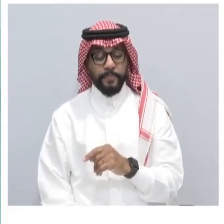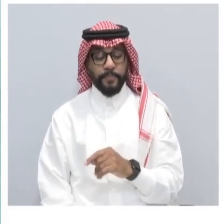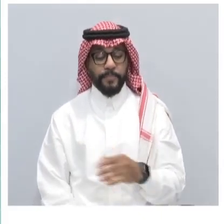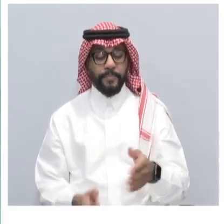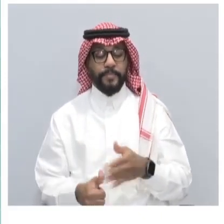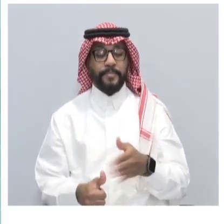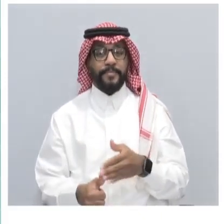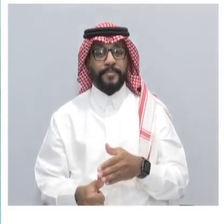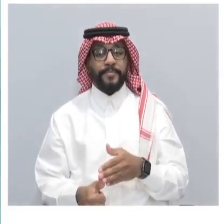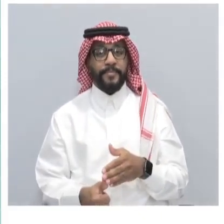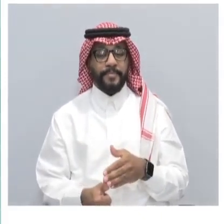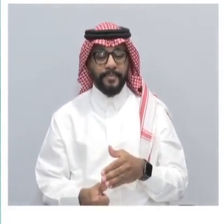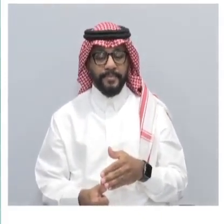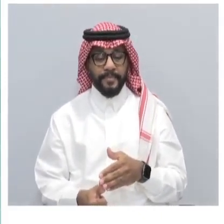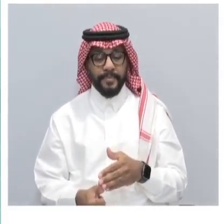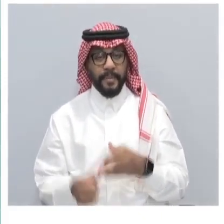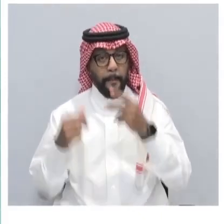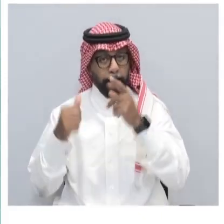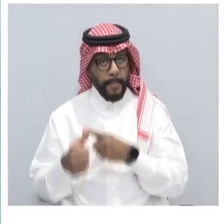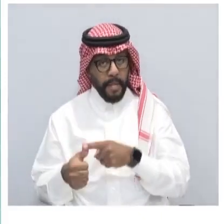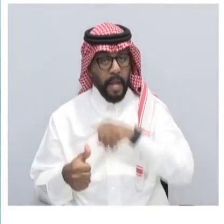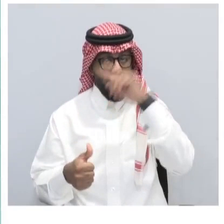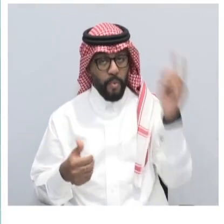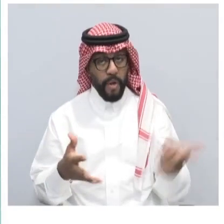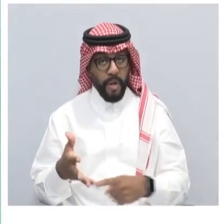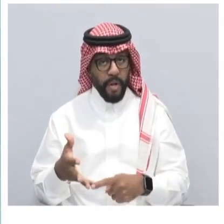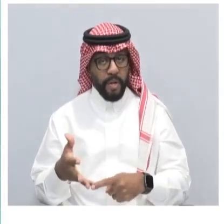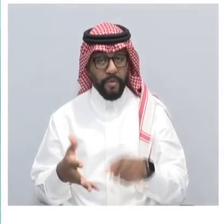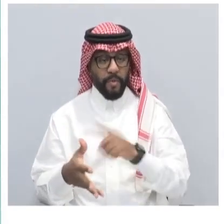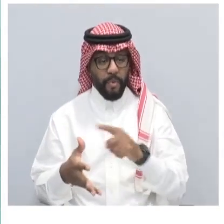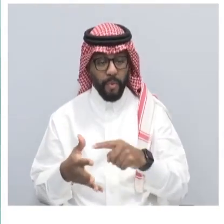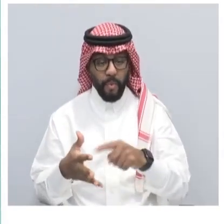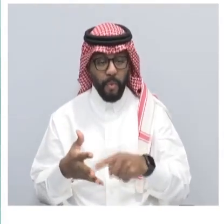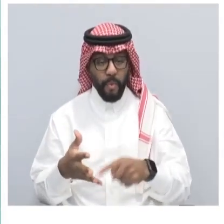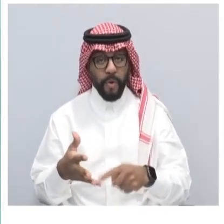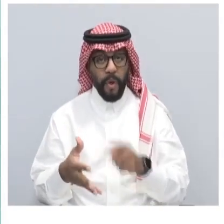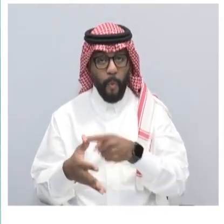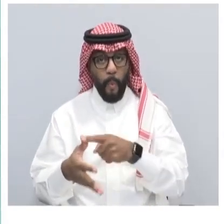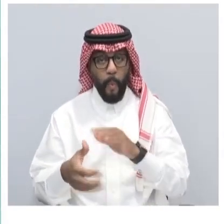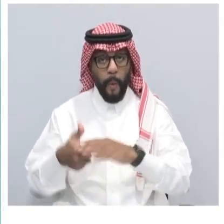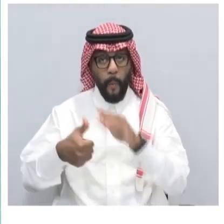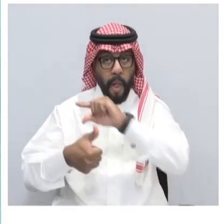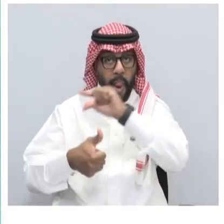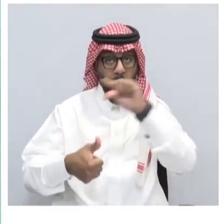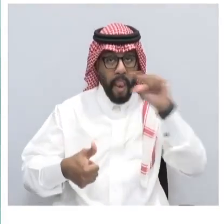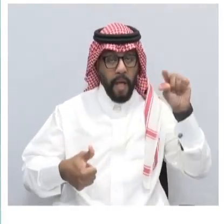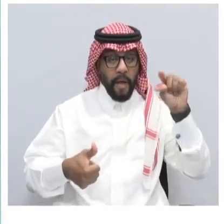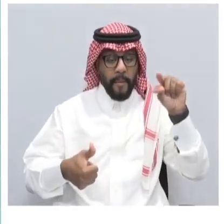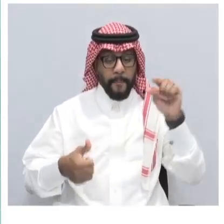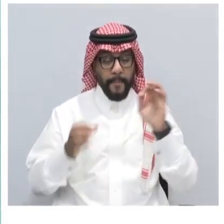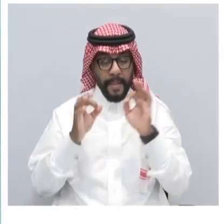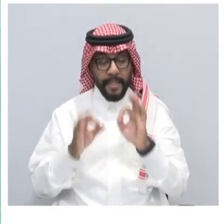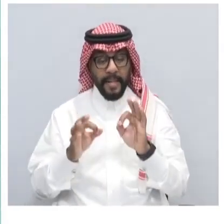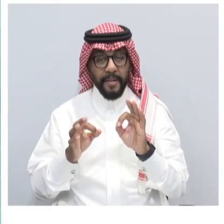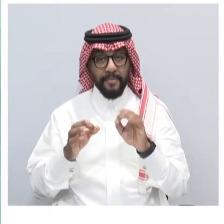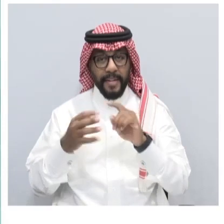اصبح معنا من البدايه اما الاسطر الاخرى اصبحت وجود مسافه بادئه معلقه